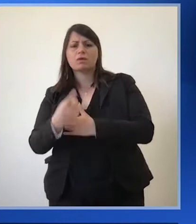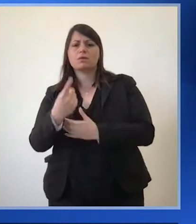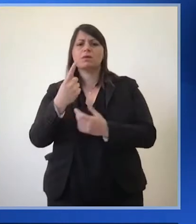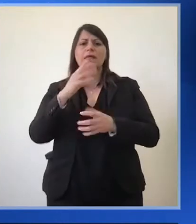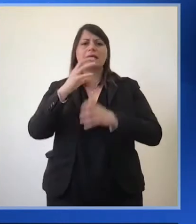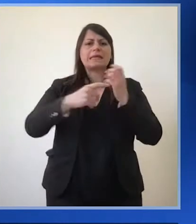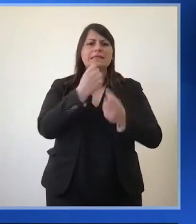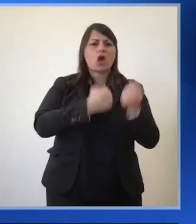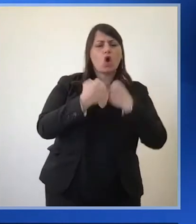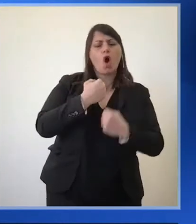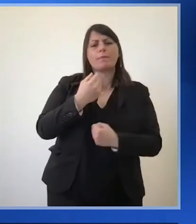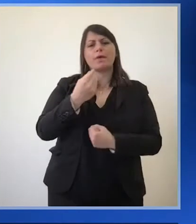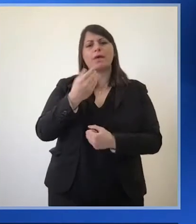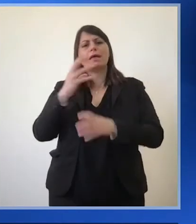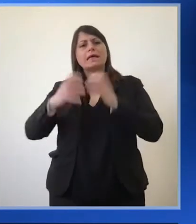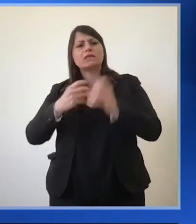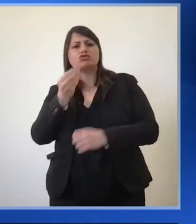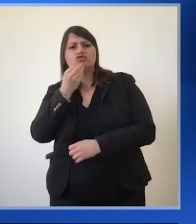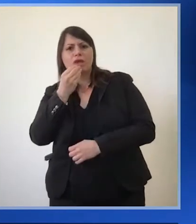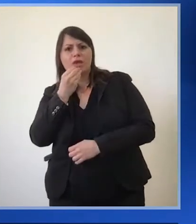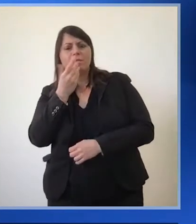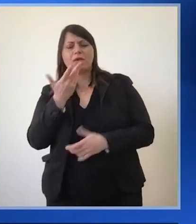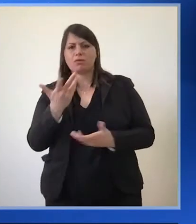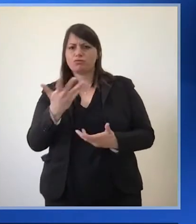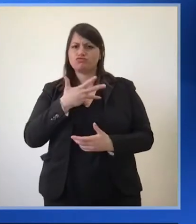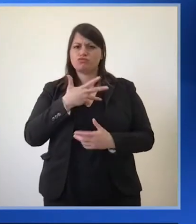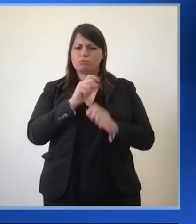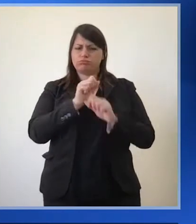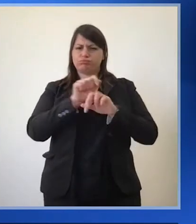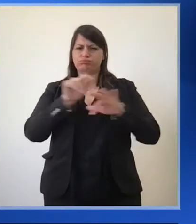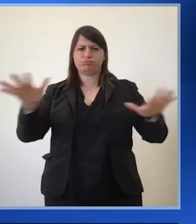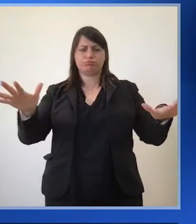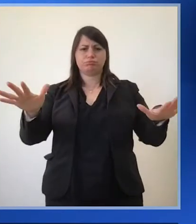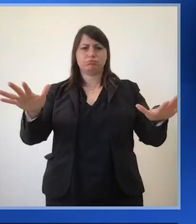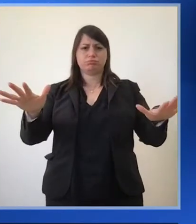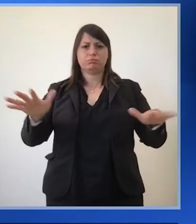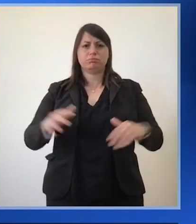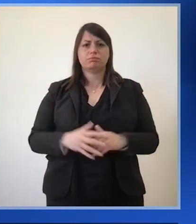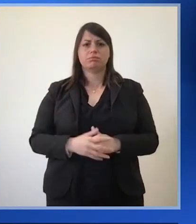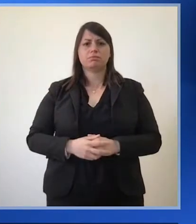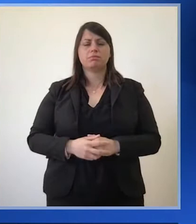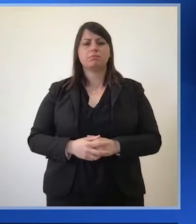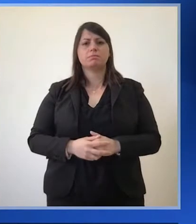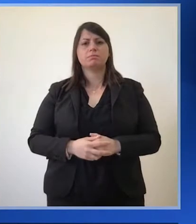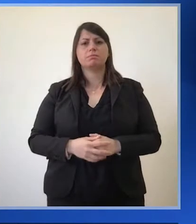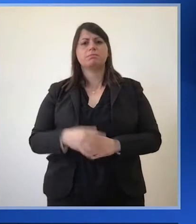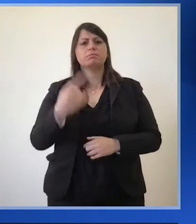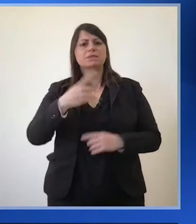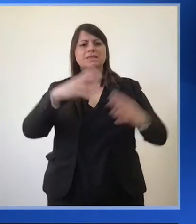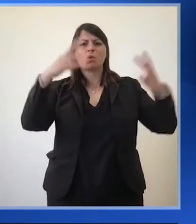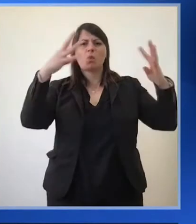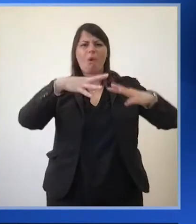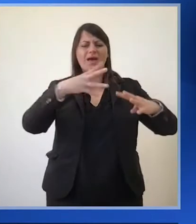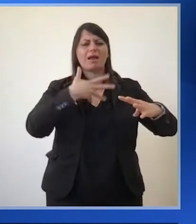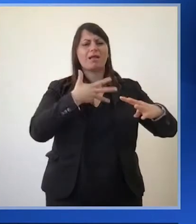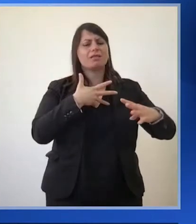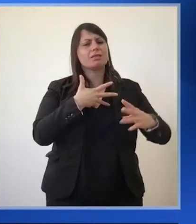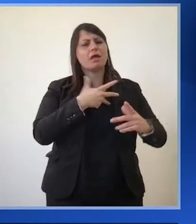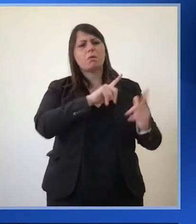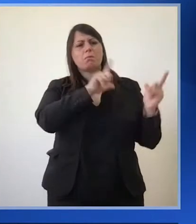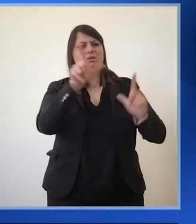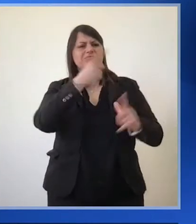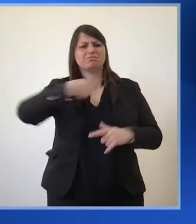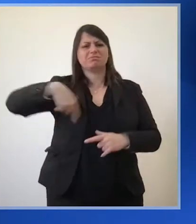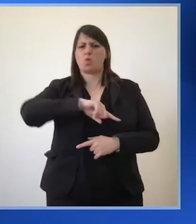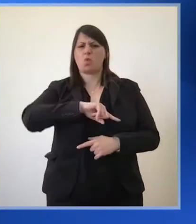alimentare di cui si vedono già le avvisaglie. Davanti ai segni perduranti della guerra, come